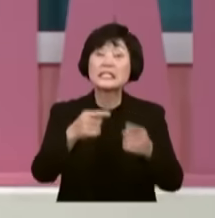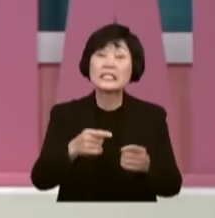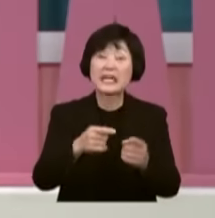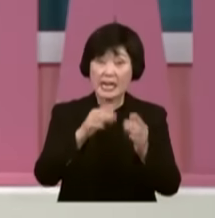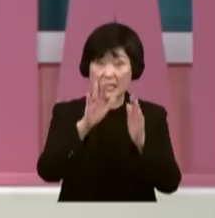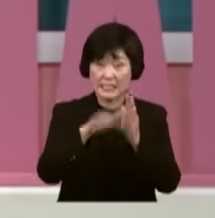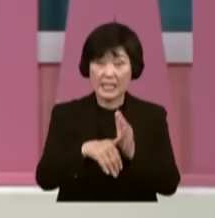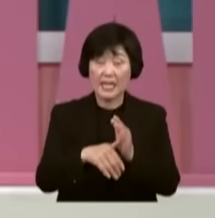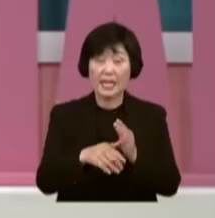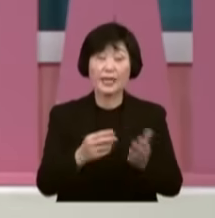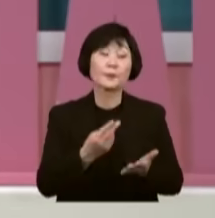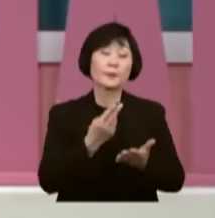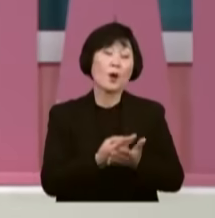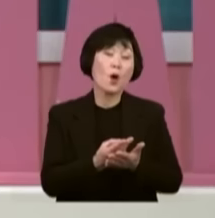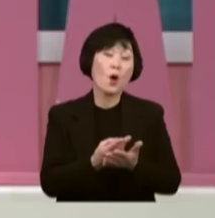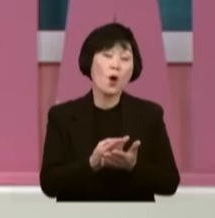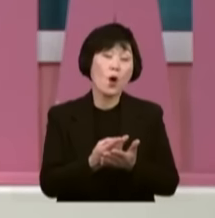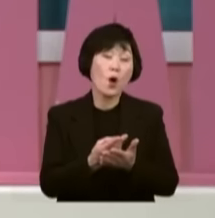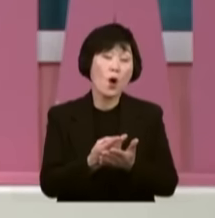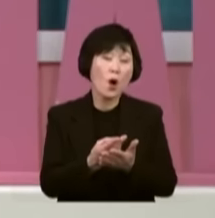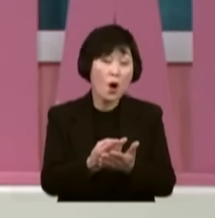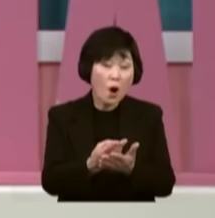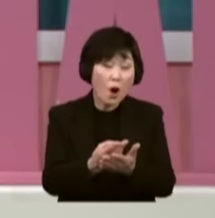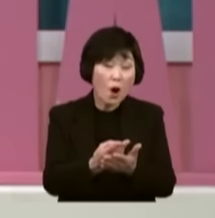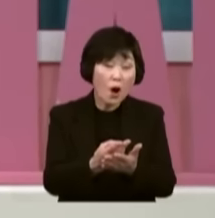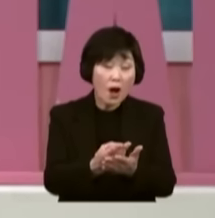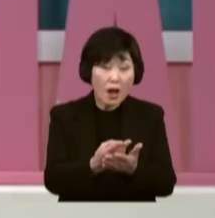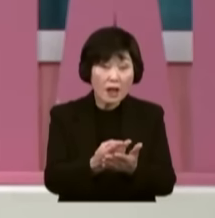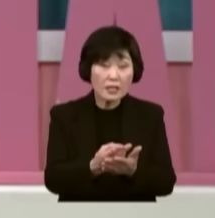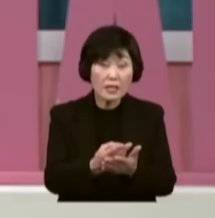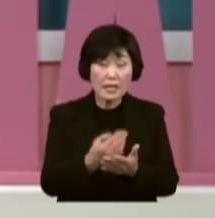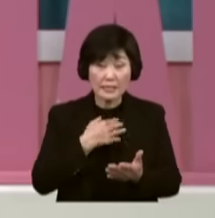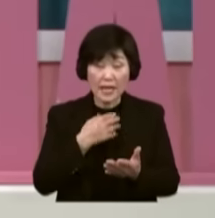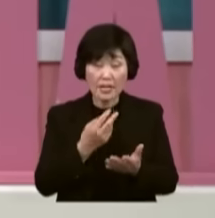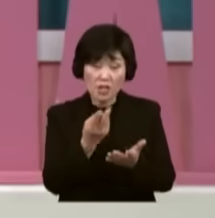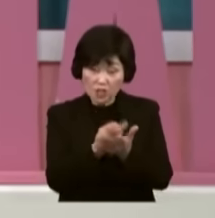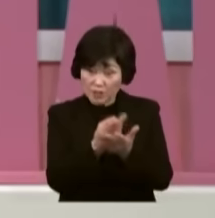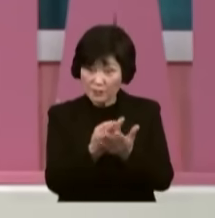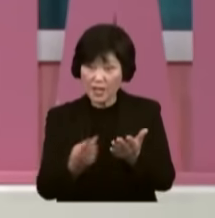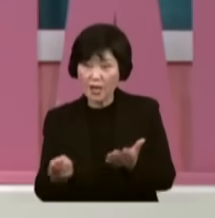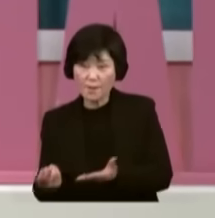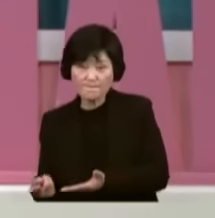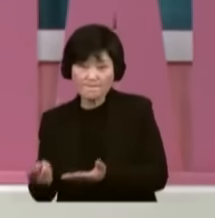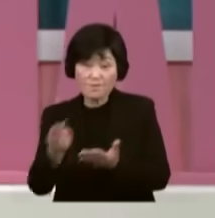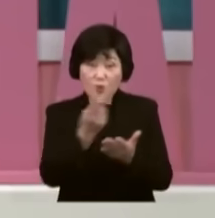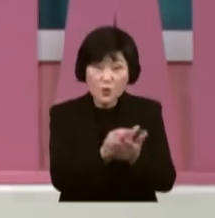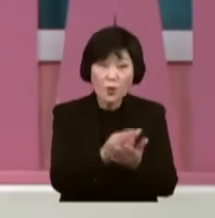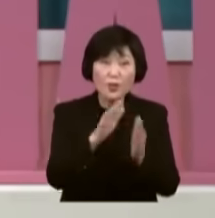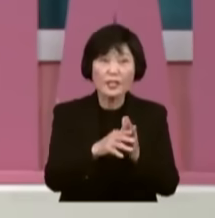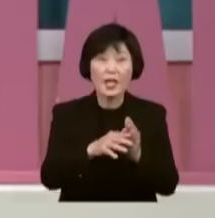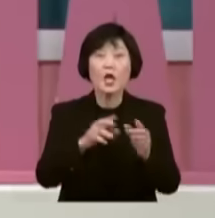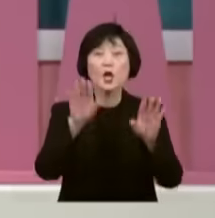이 밀고 가면서 수술대 그 차디찬 수술대 거기에 올려놓으려고 그럴 때 그